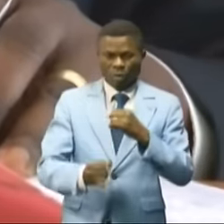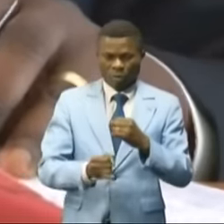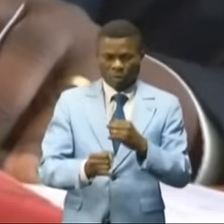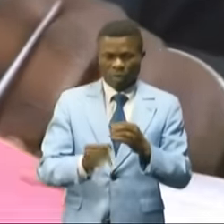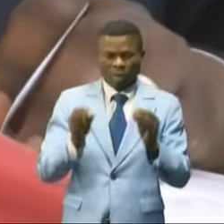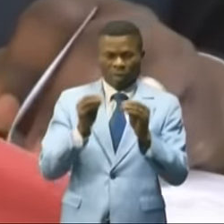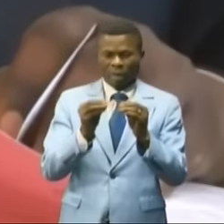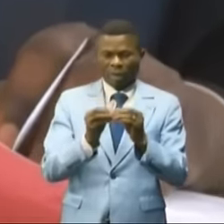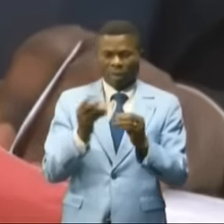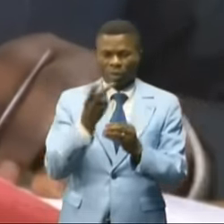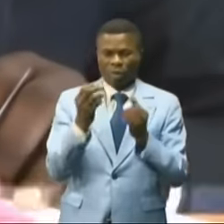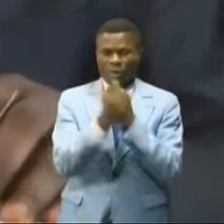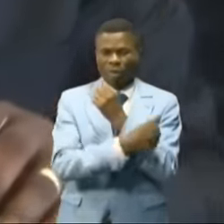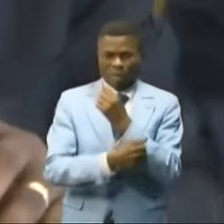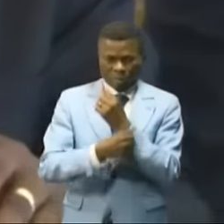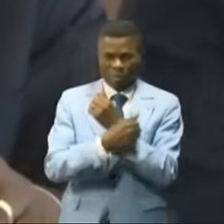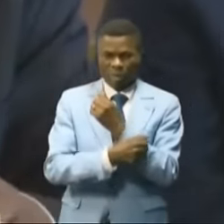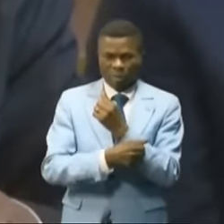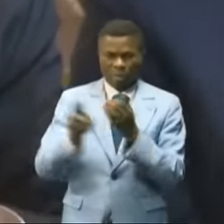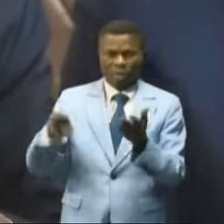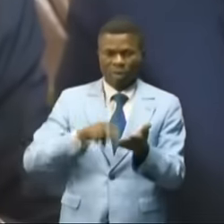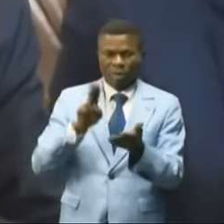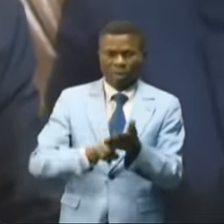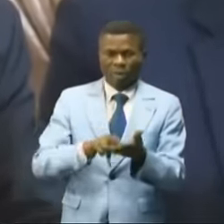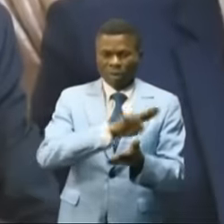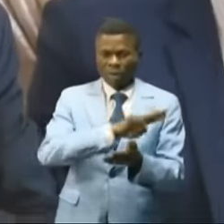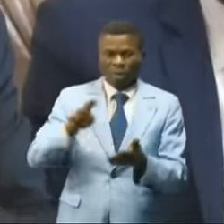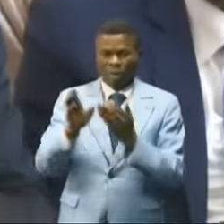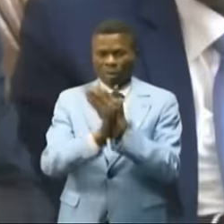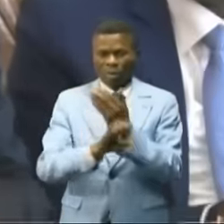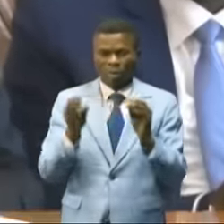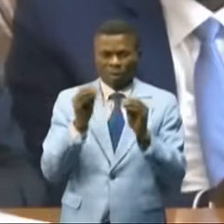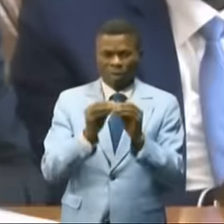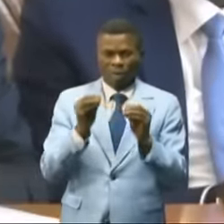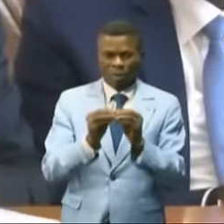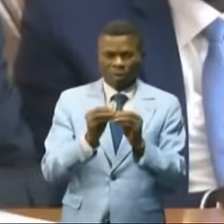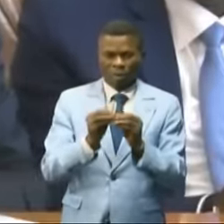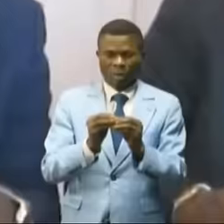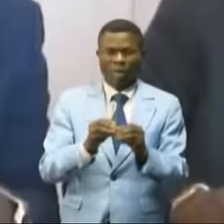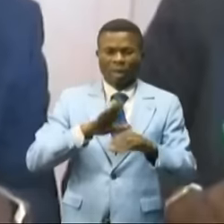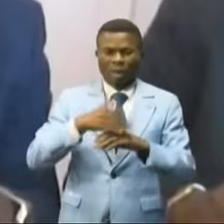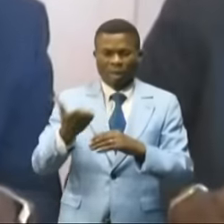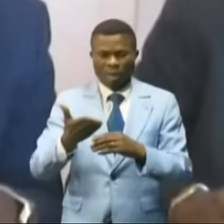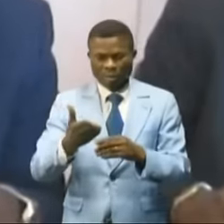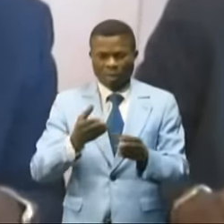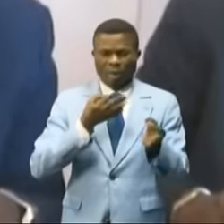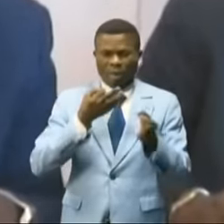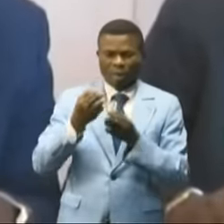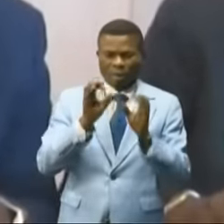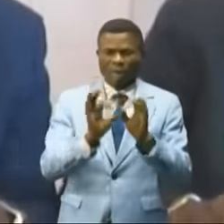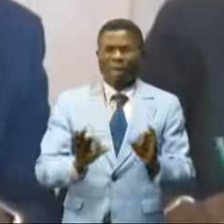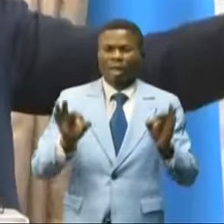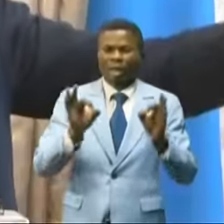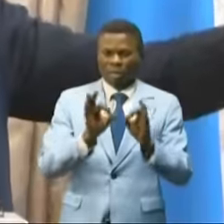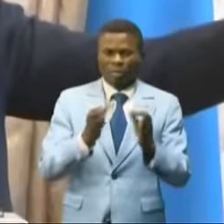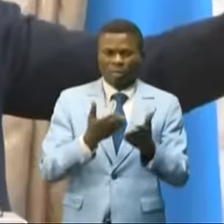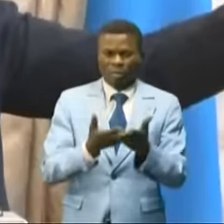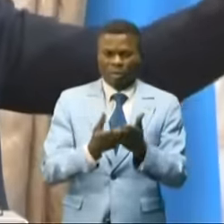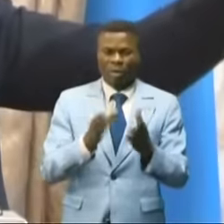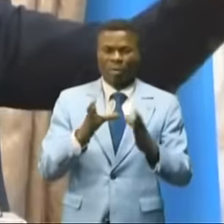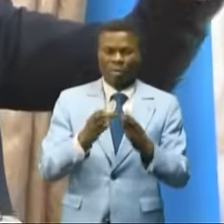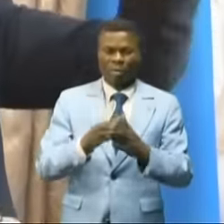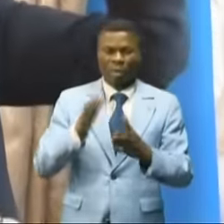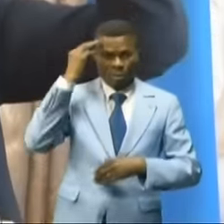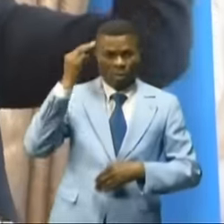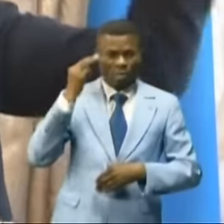rencontre bipartite signée par les deux ministres. Une réunion qui a juste après fait appel à une conférence de presse à laquelle le